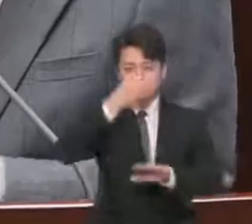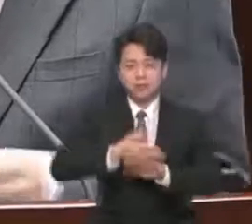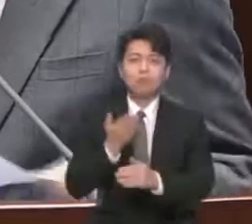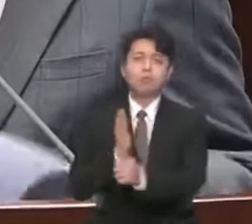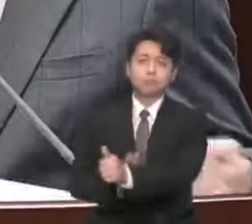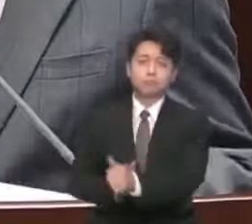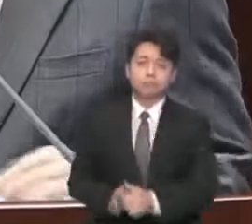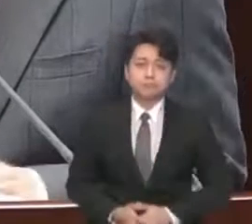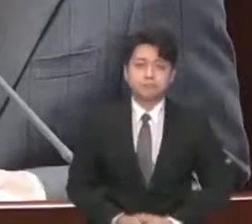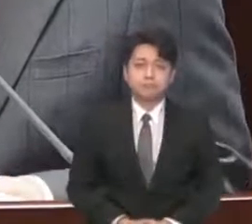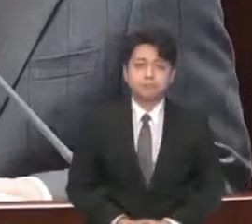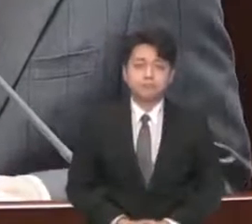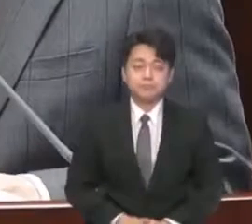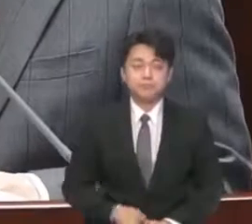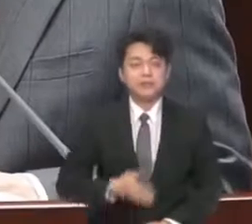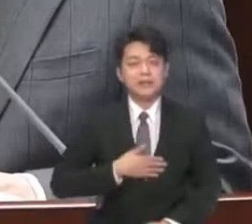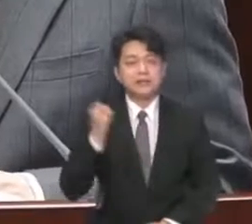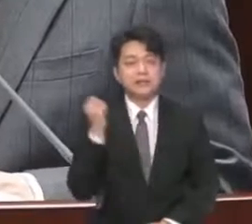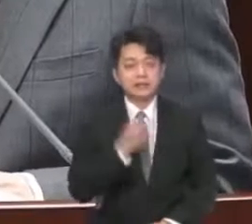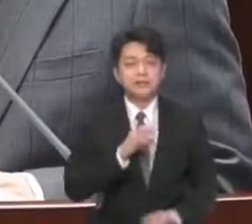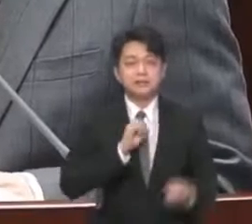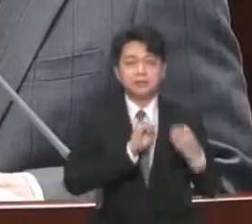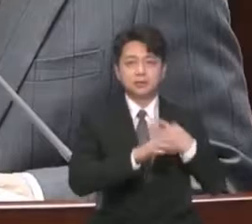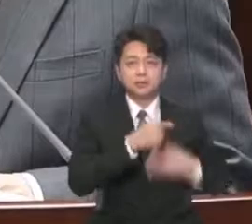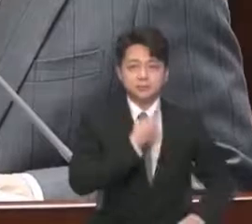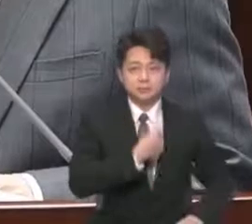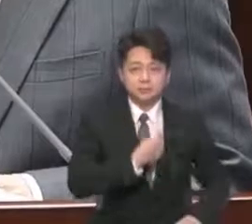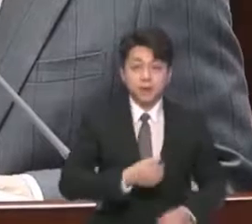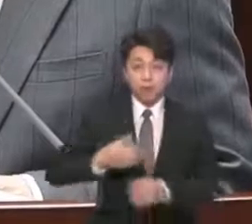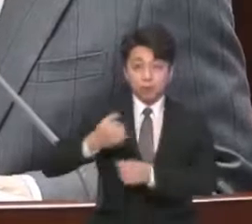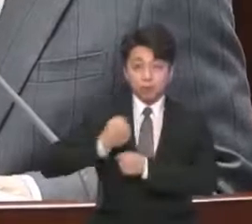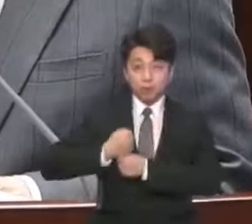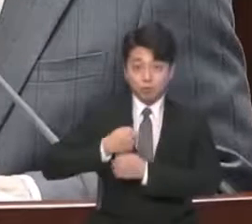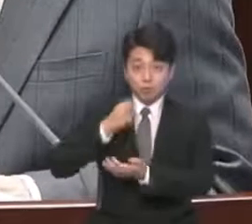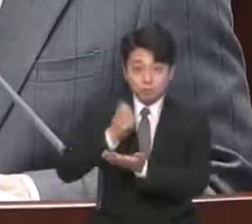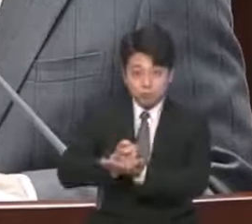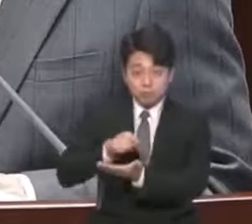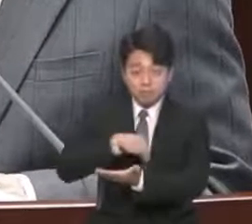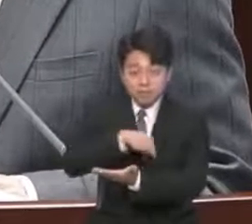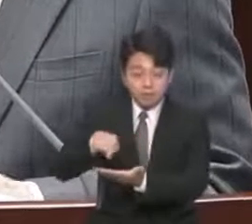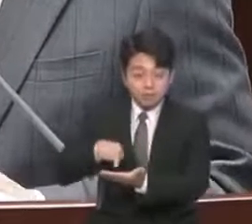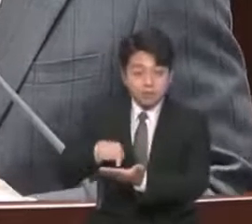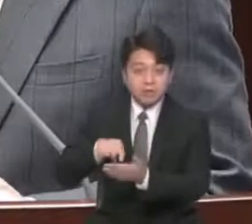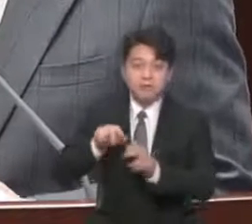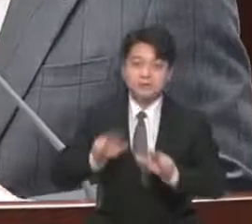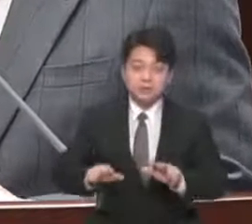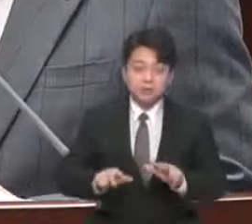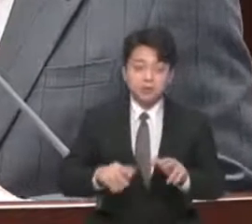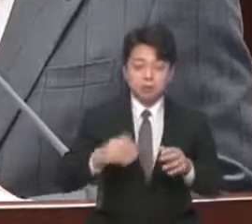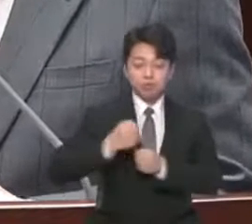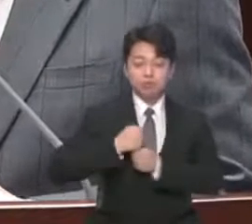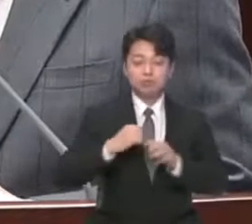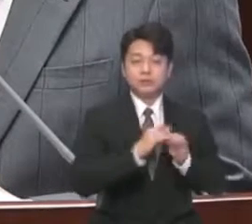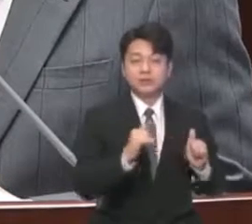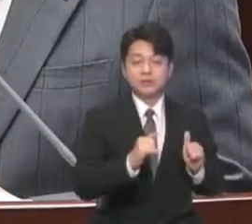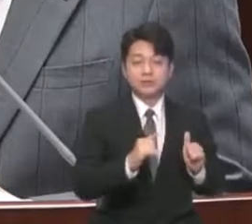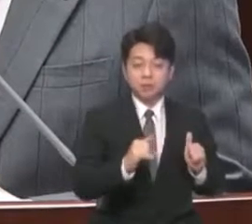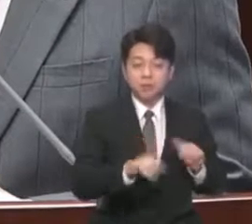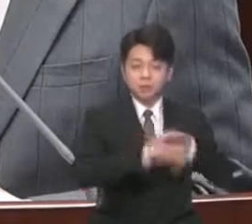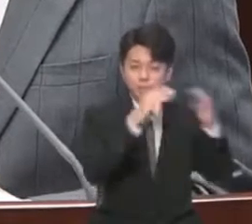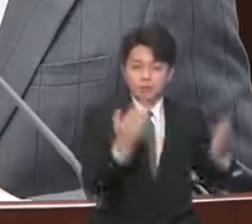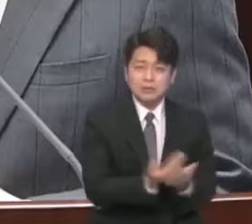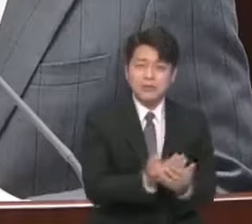국방부의 훈령이라든지 규정이라든지 이런 것들은 지금 국가를 위해서 의무적으로 군에 들어와서